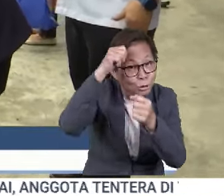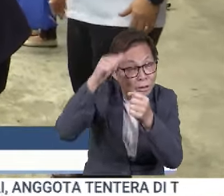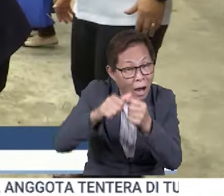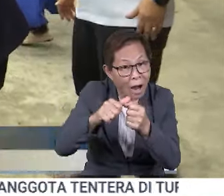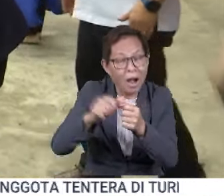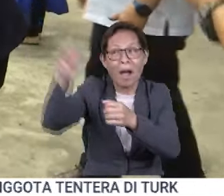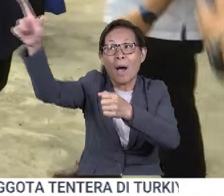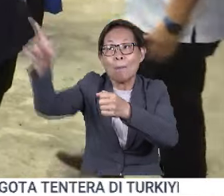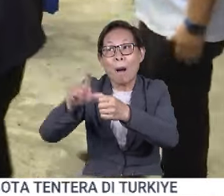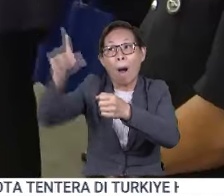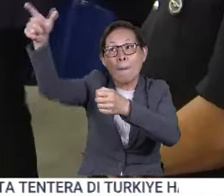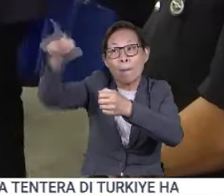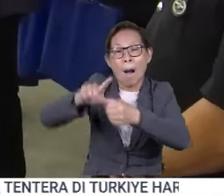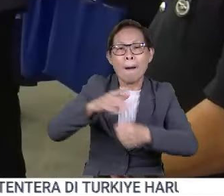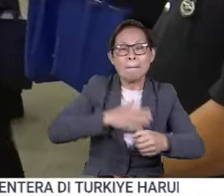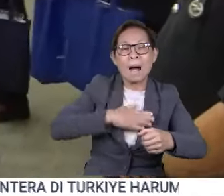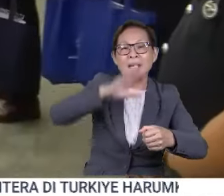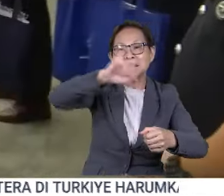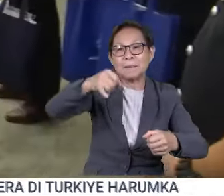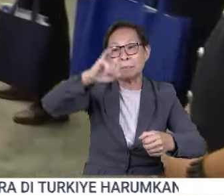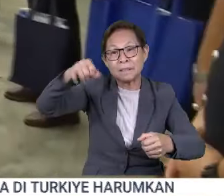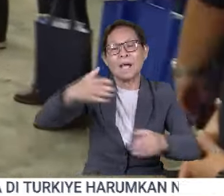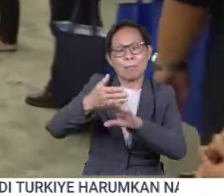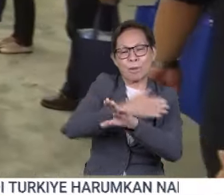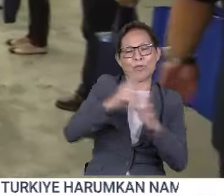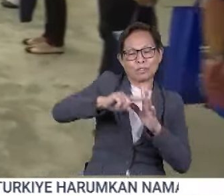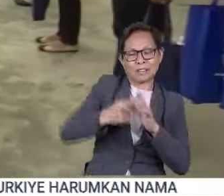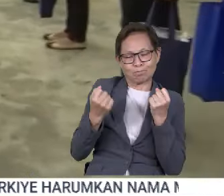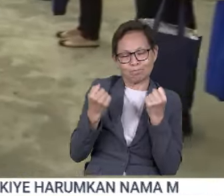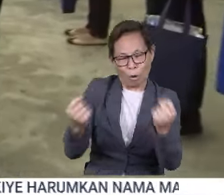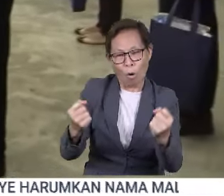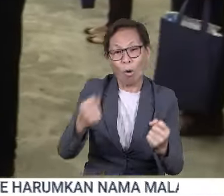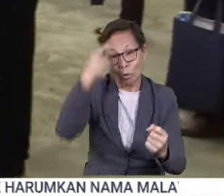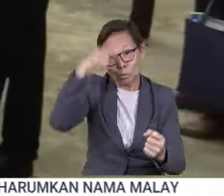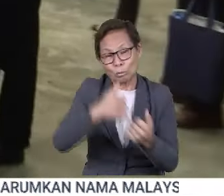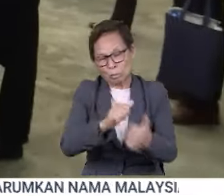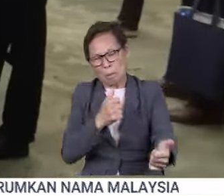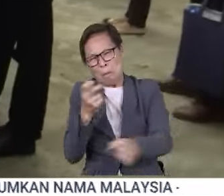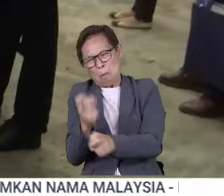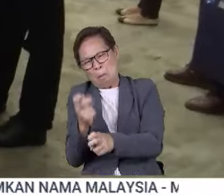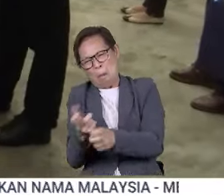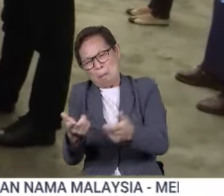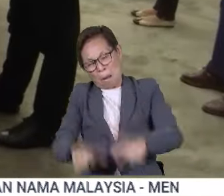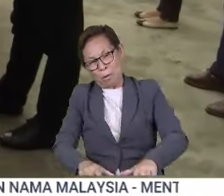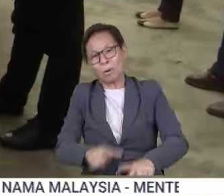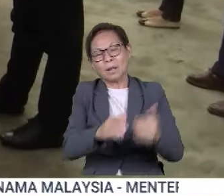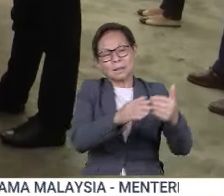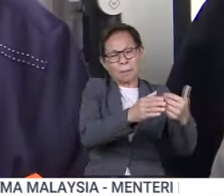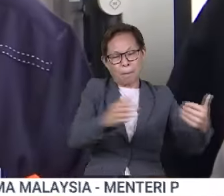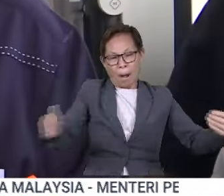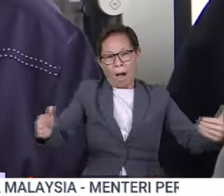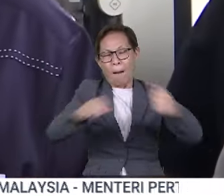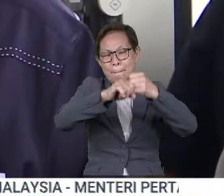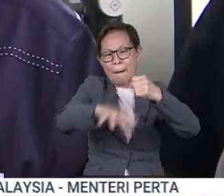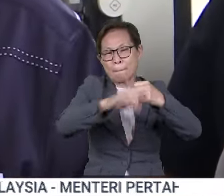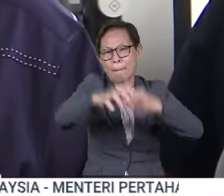memuat turun aplikasi MyJPJ sebelum memulakan perjalanan bagi mengelak sebarang kesulitan berlaku sepanjang tempoh